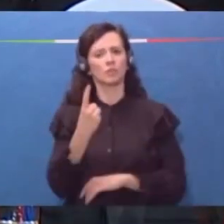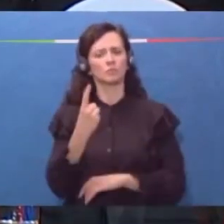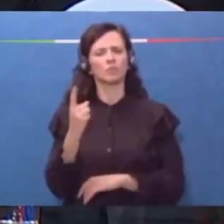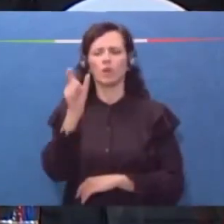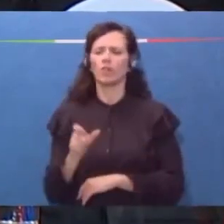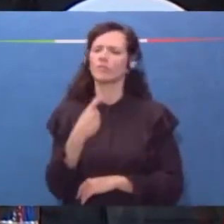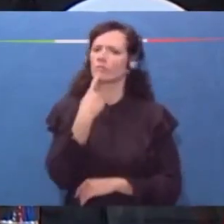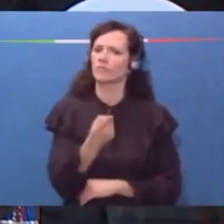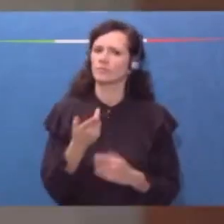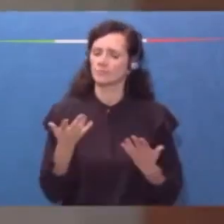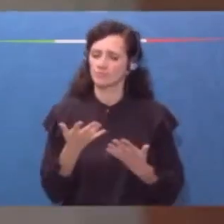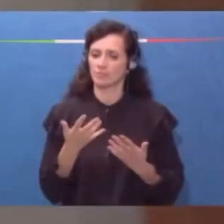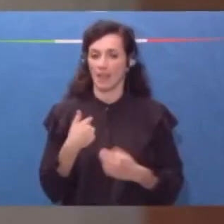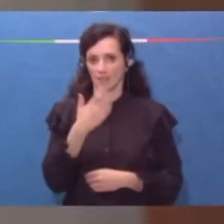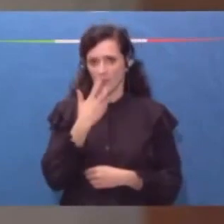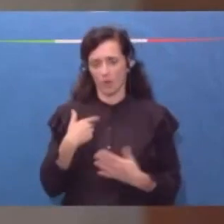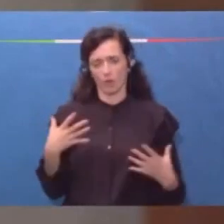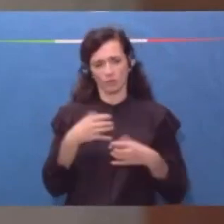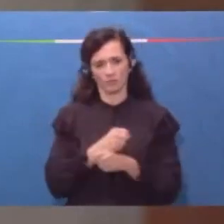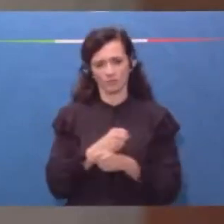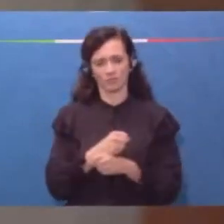diceva, e voglio finire